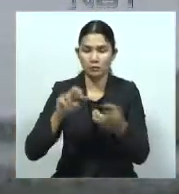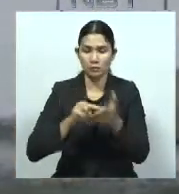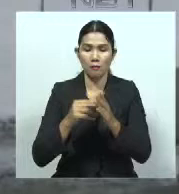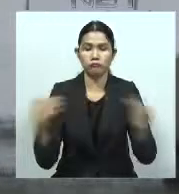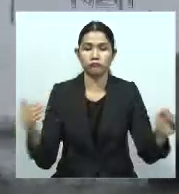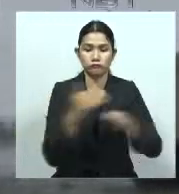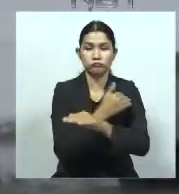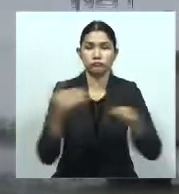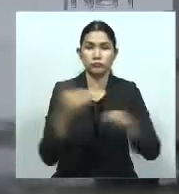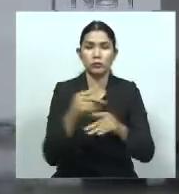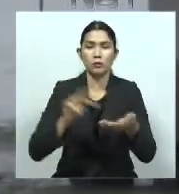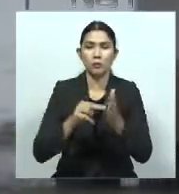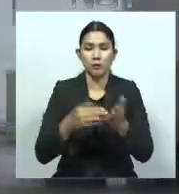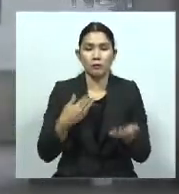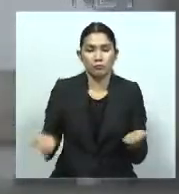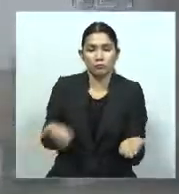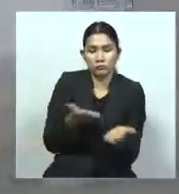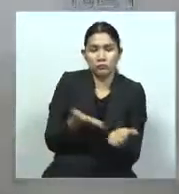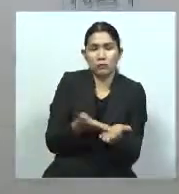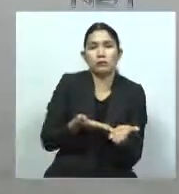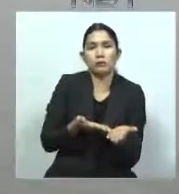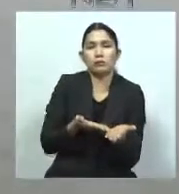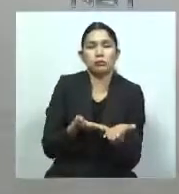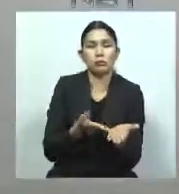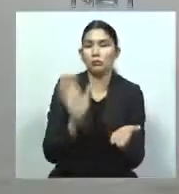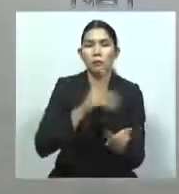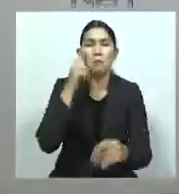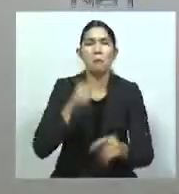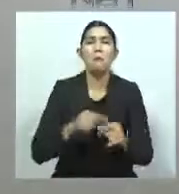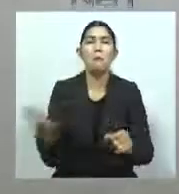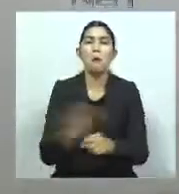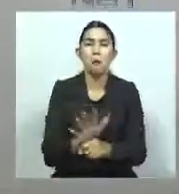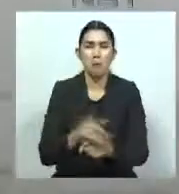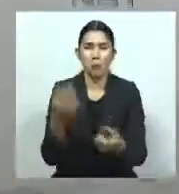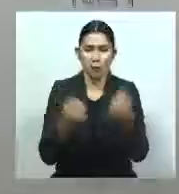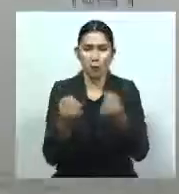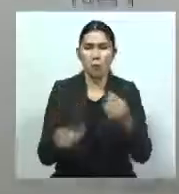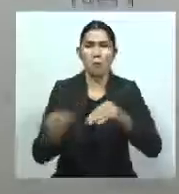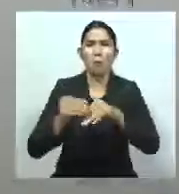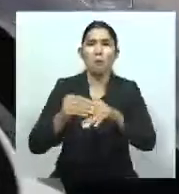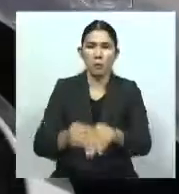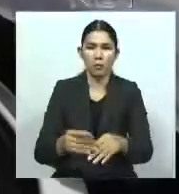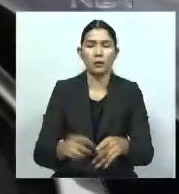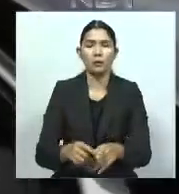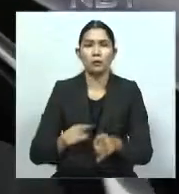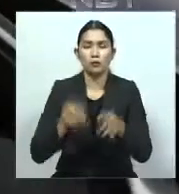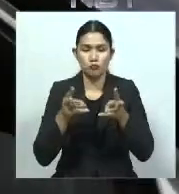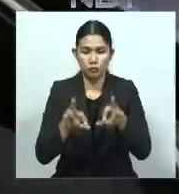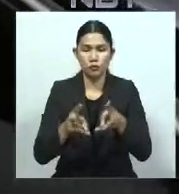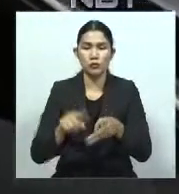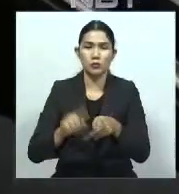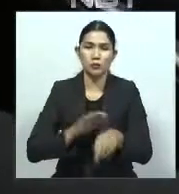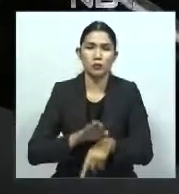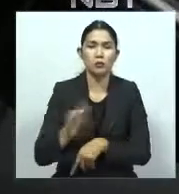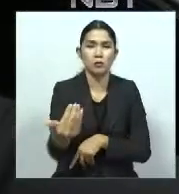ยไม่ต้องรอข้ามแพขนานยนต์ซึ่งมีไม่เพียงพอกับปริมาณรถยนต์ที่เพิ่มขึ้นอย่างรวดเร็วทำให้การเดินทางต้องใช้เวลาน